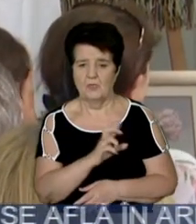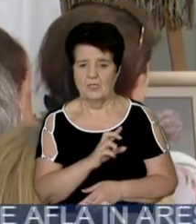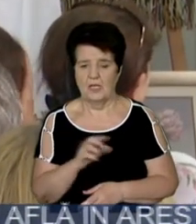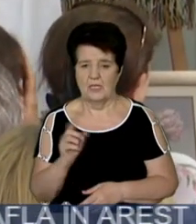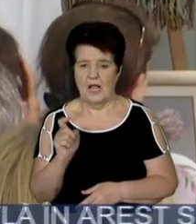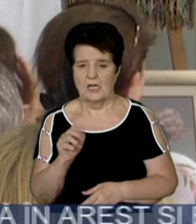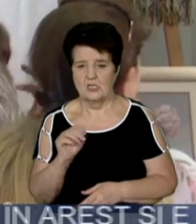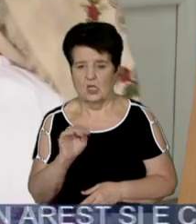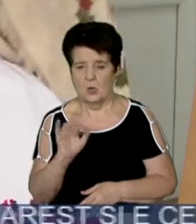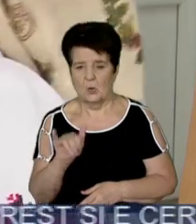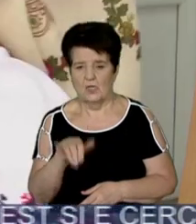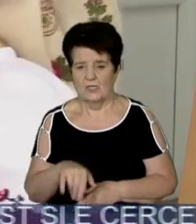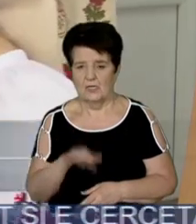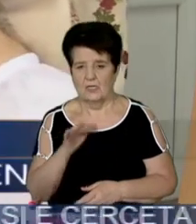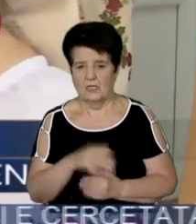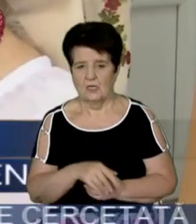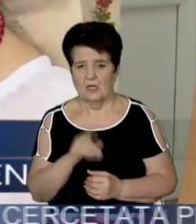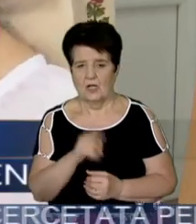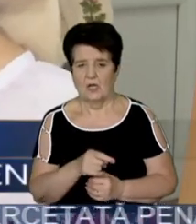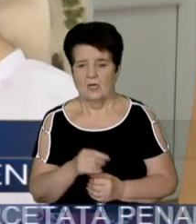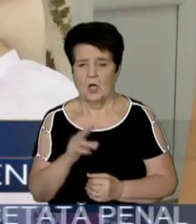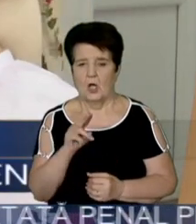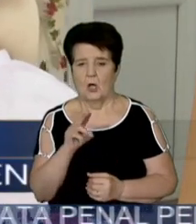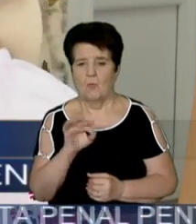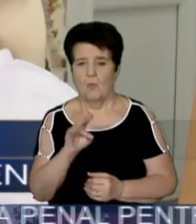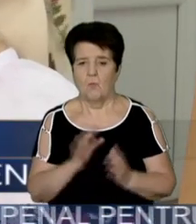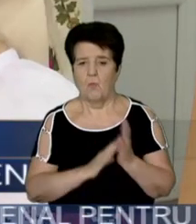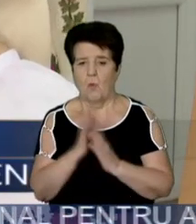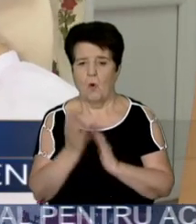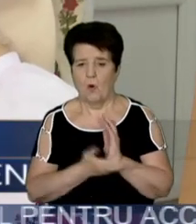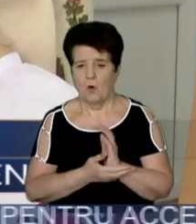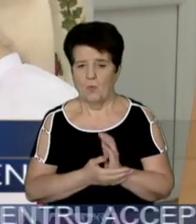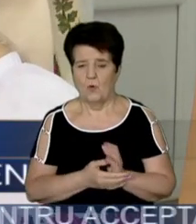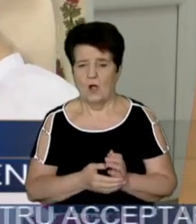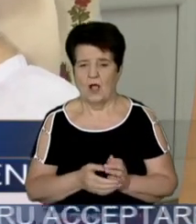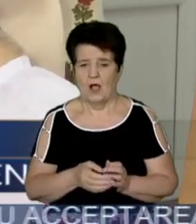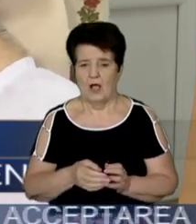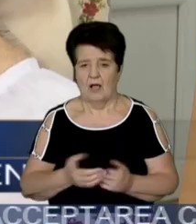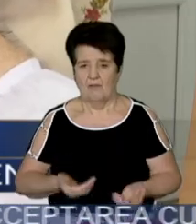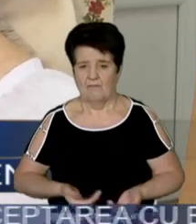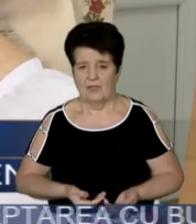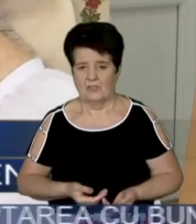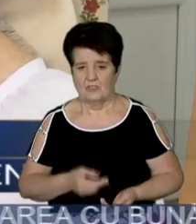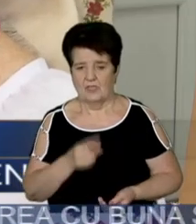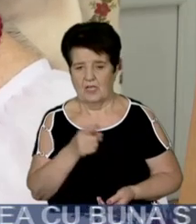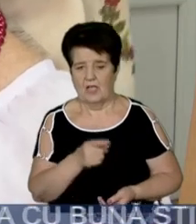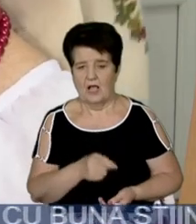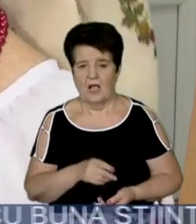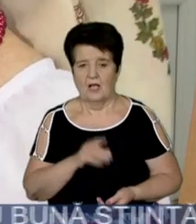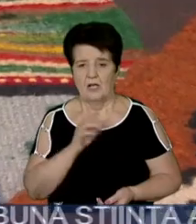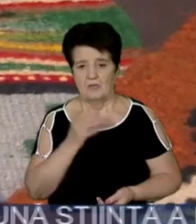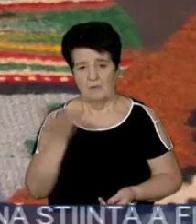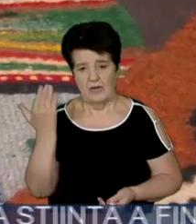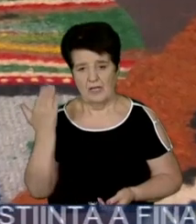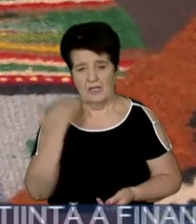cu HD-ul din Chișinău. Asta e pomul vieții, am eu fac mai mici covoare. Înainte eram mai tânăr și țesem covoare